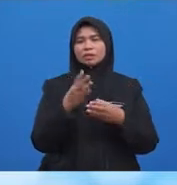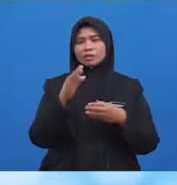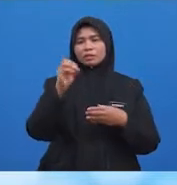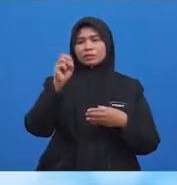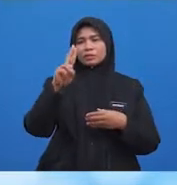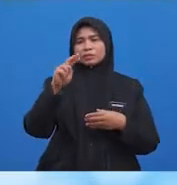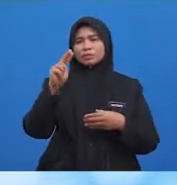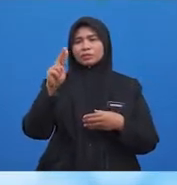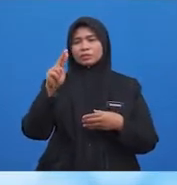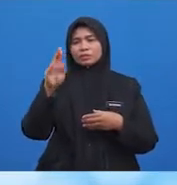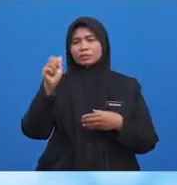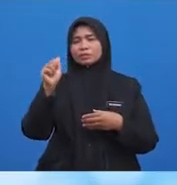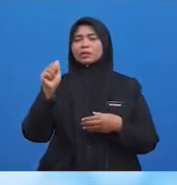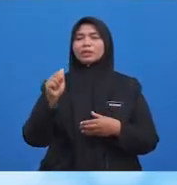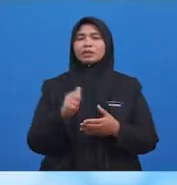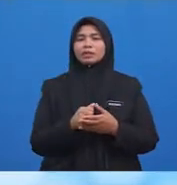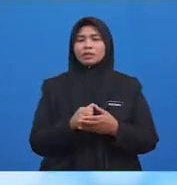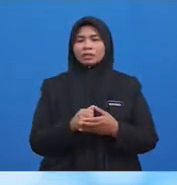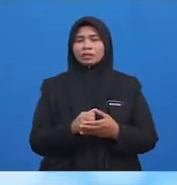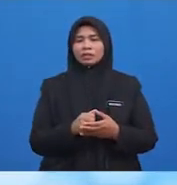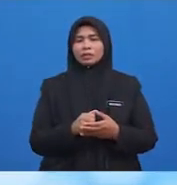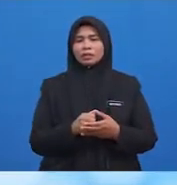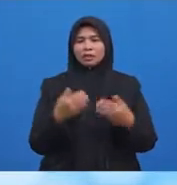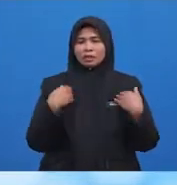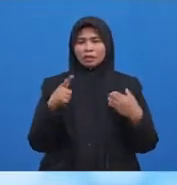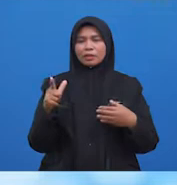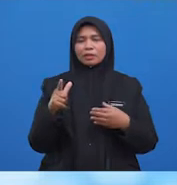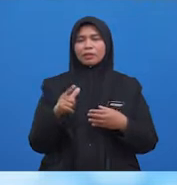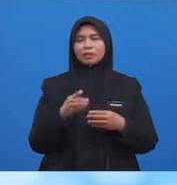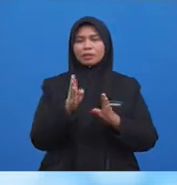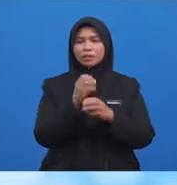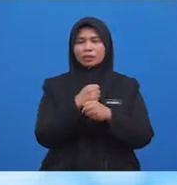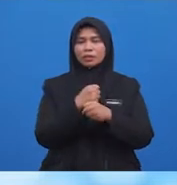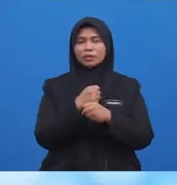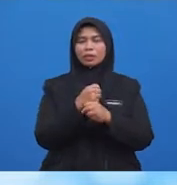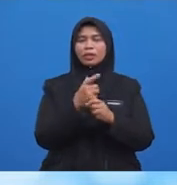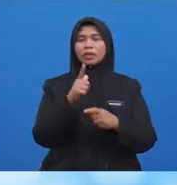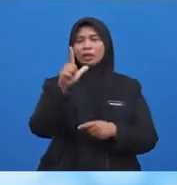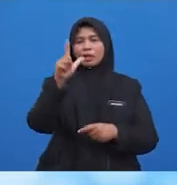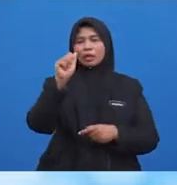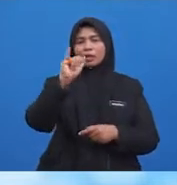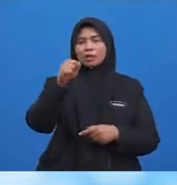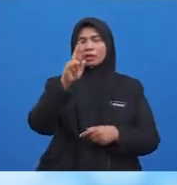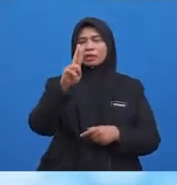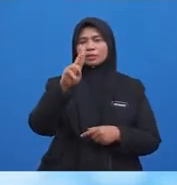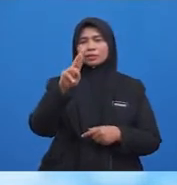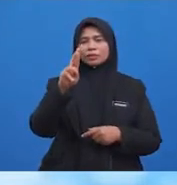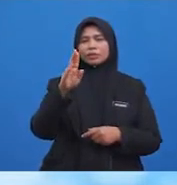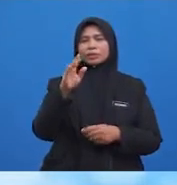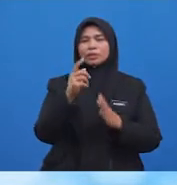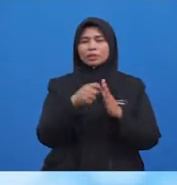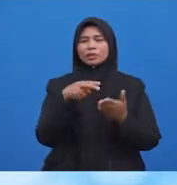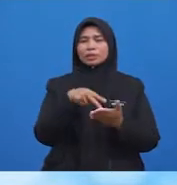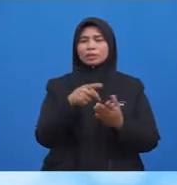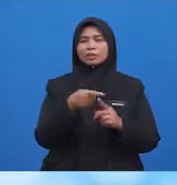Surya nyalain surya adalah berbentuk lajur yang terdiri